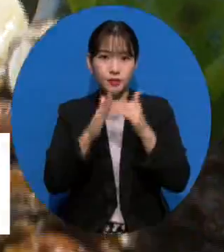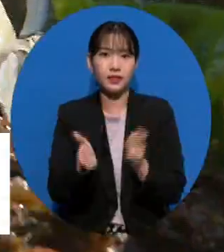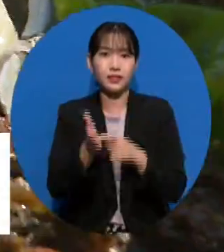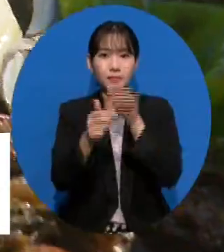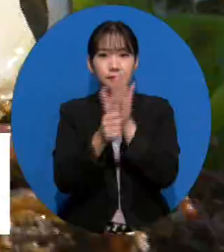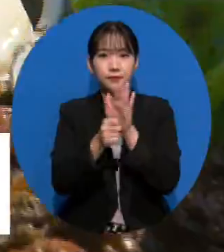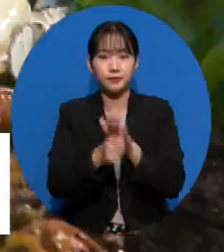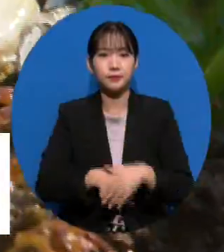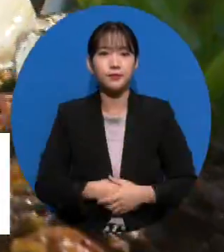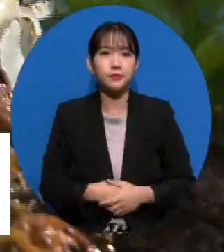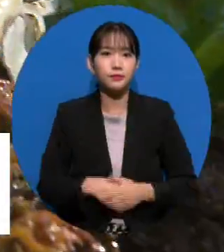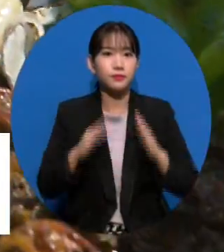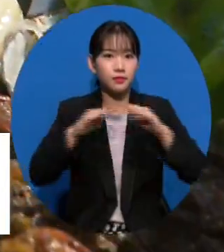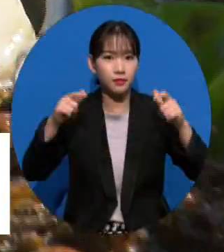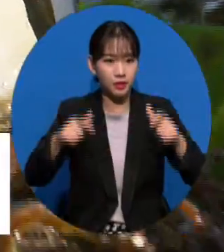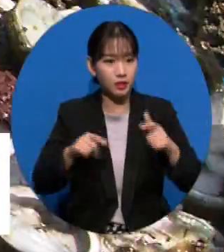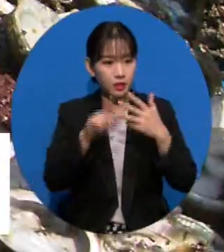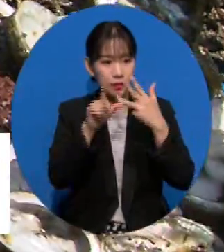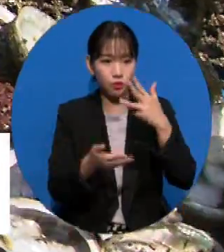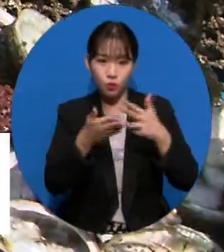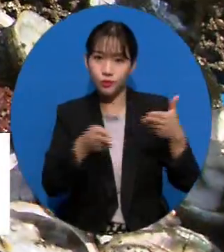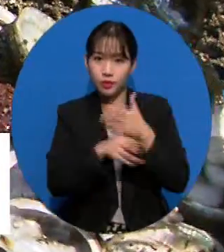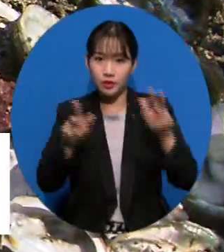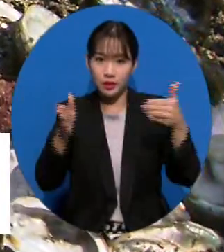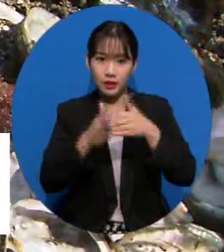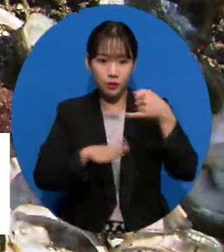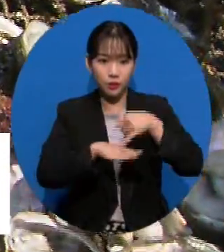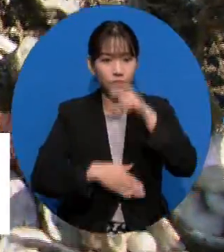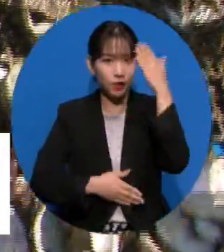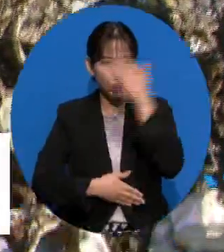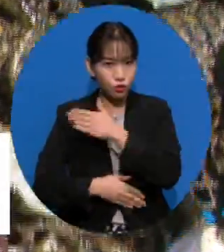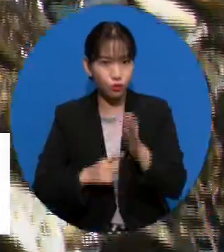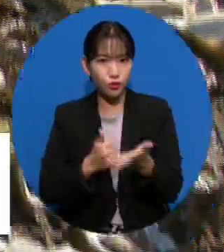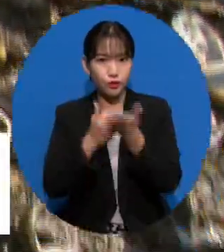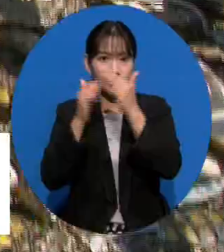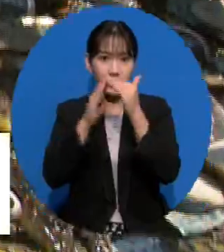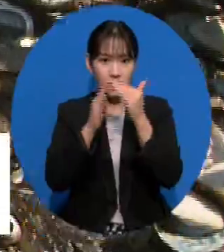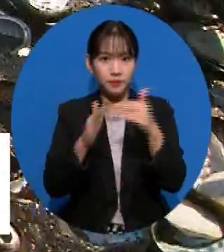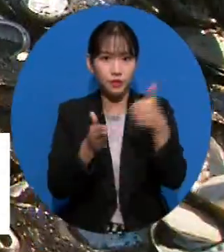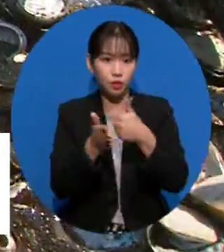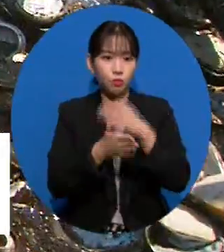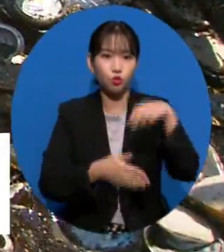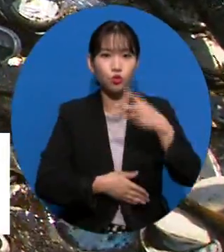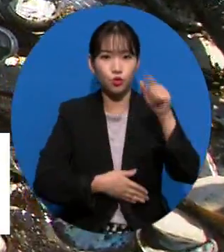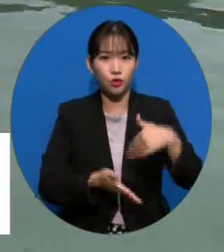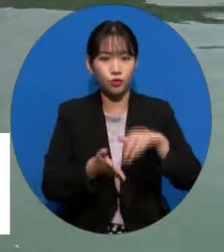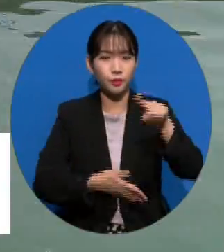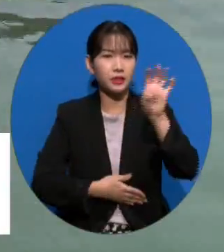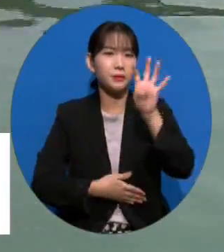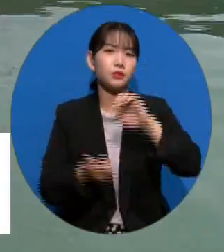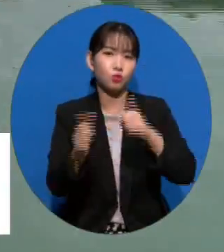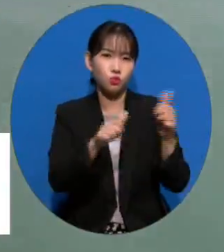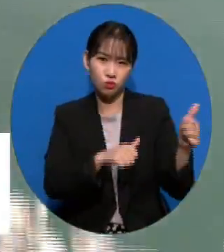지원합니다 전남에서는 이달 초부터 현재까지 의 완도와 여수 등의 양식 어가 에서 전복 우럭 등 140 만